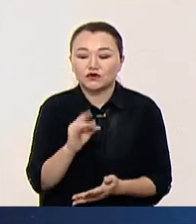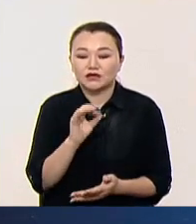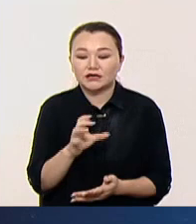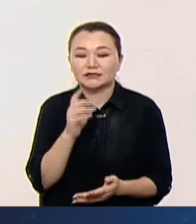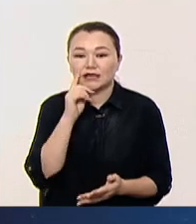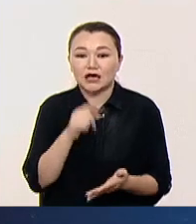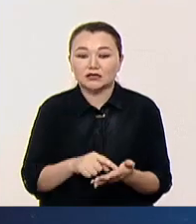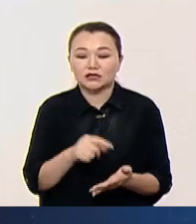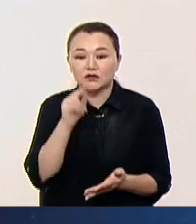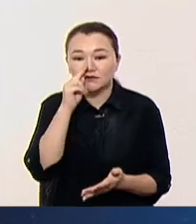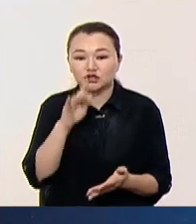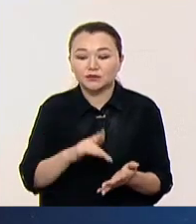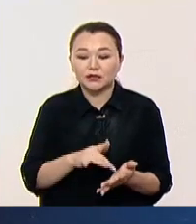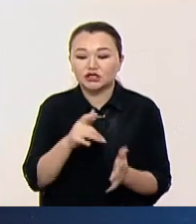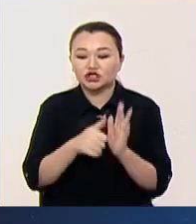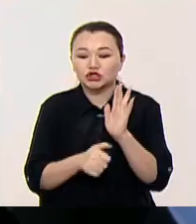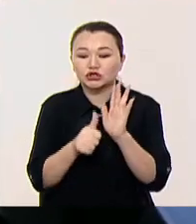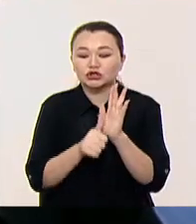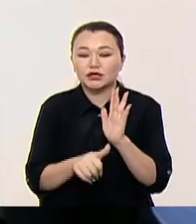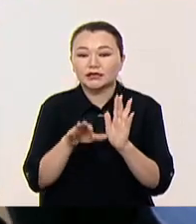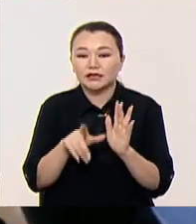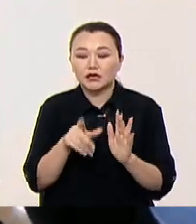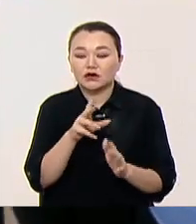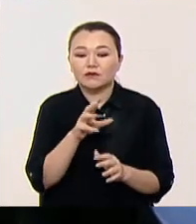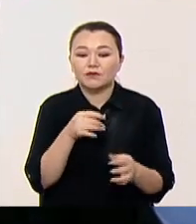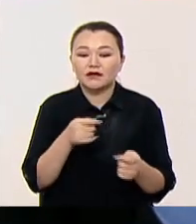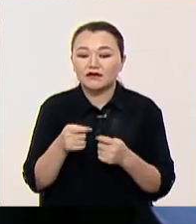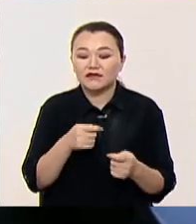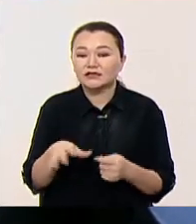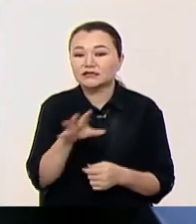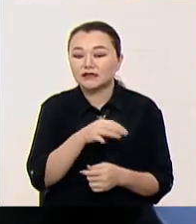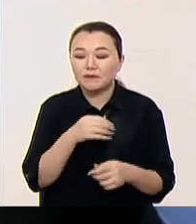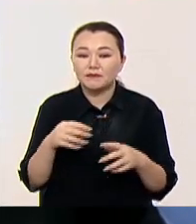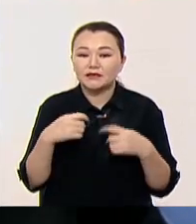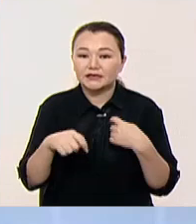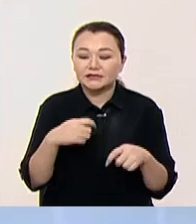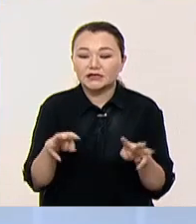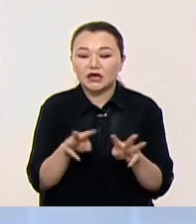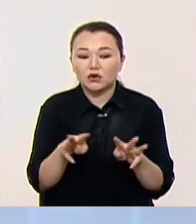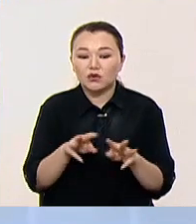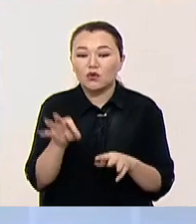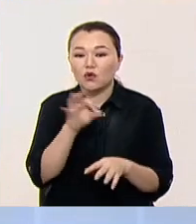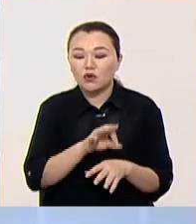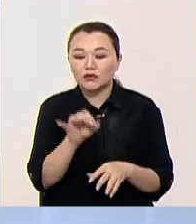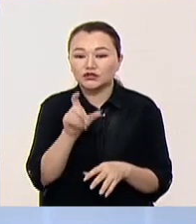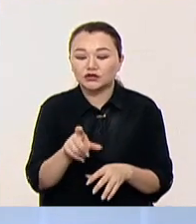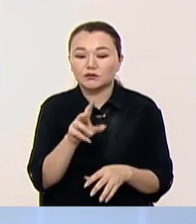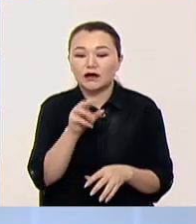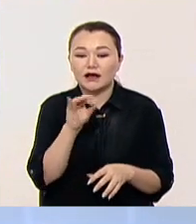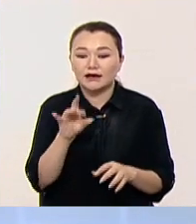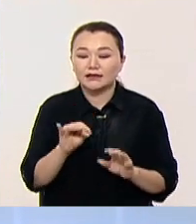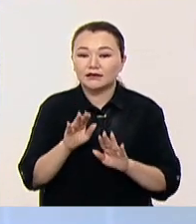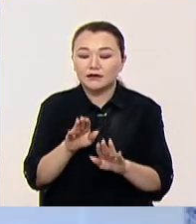оказался в Шымкенте 660 тенге. В кулуарах правительства министр торговли Серик Жумангарин, совмещающий должность